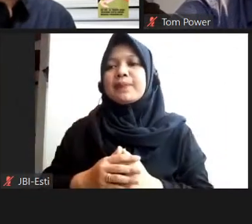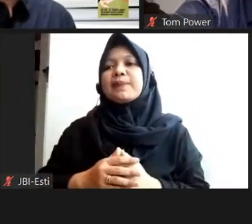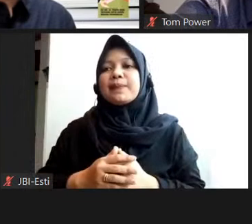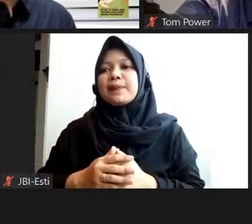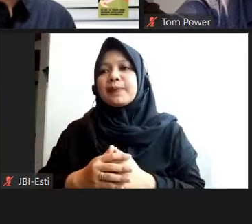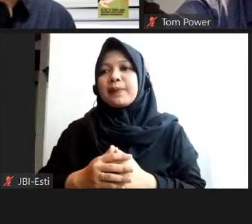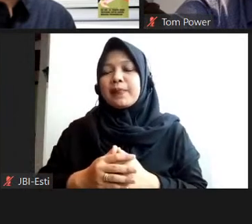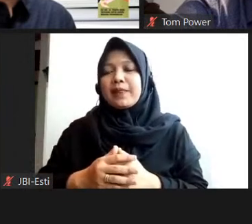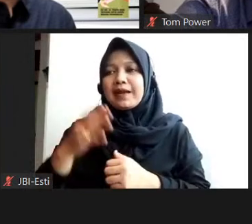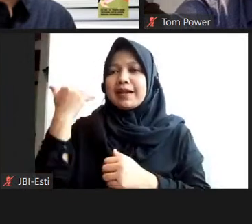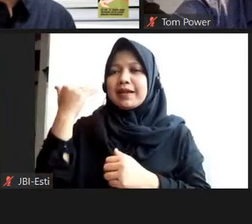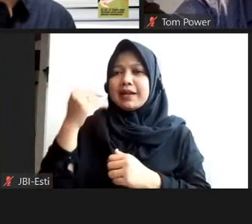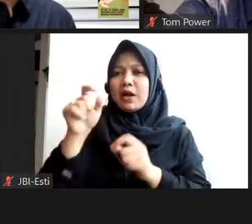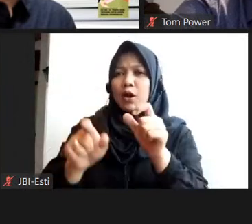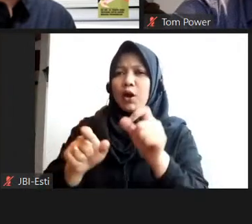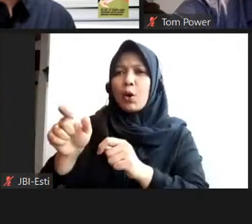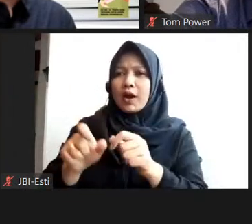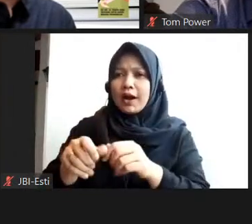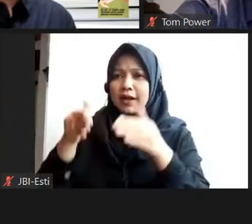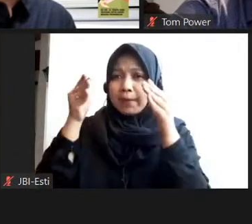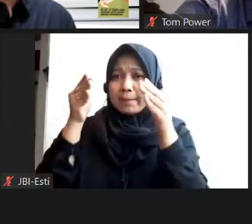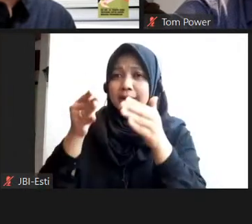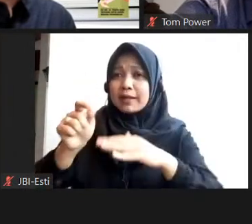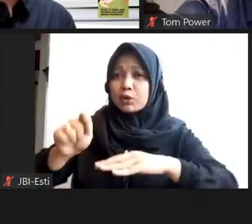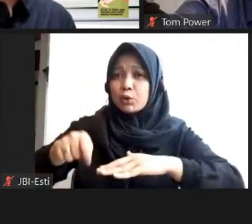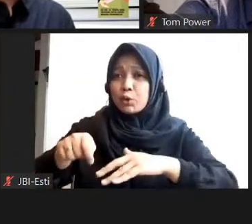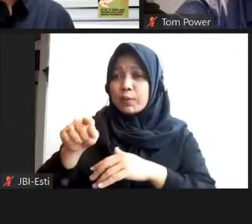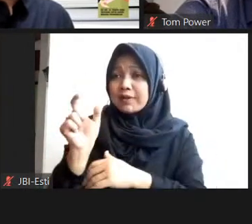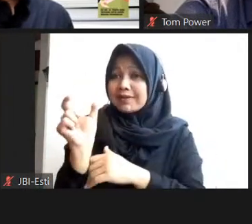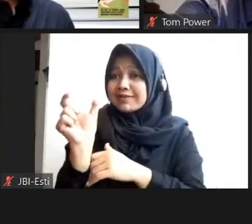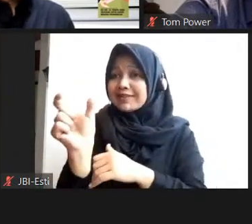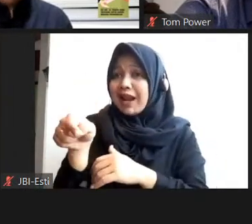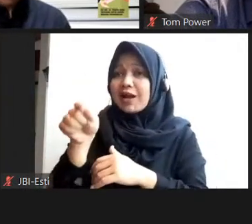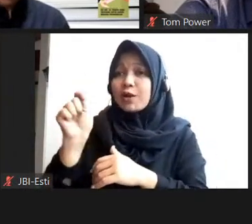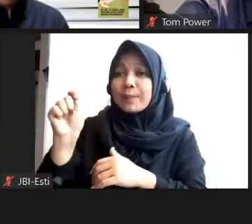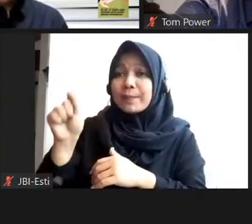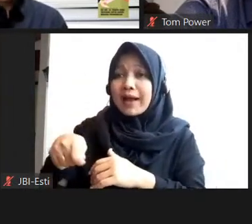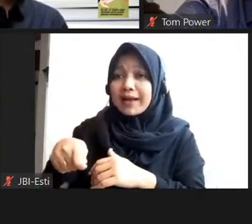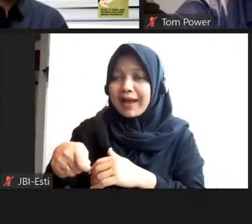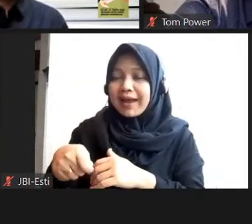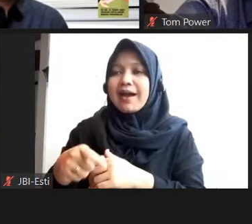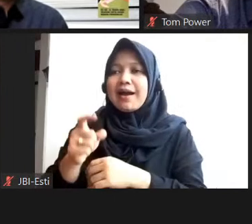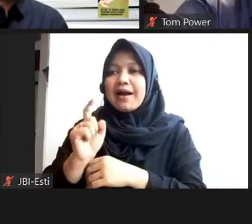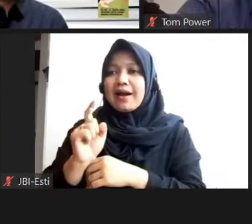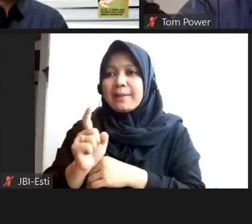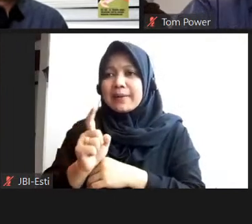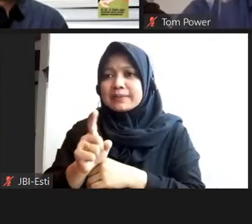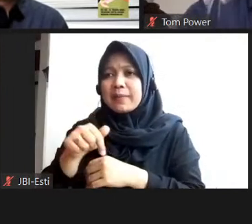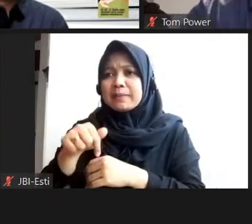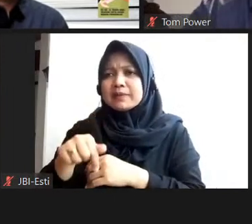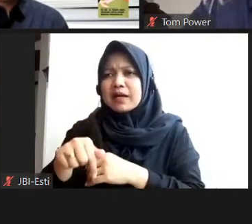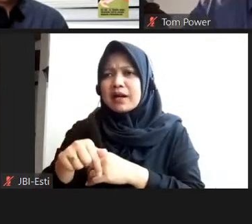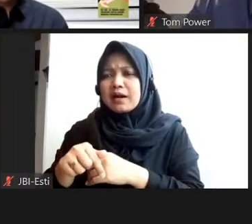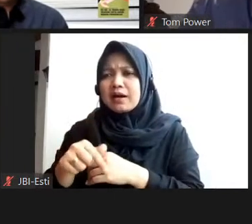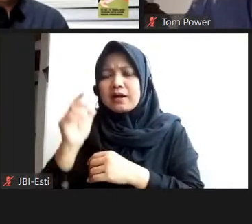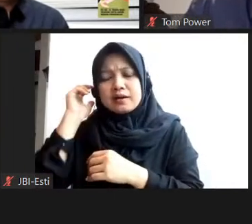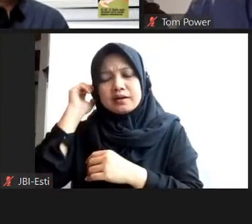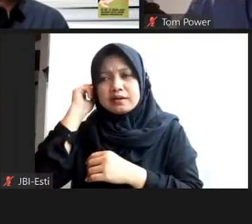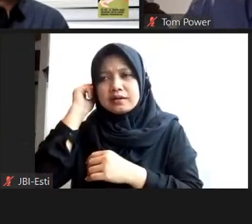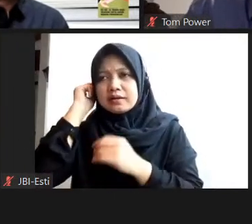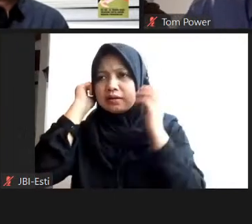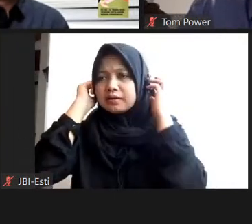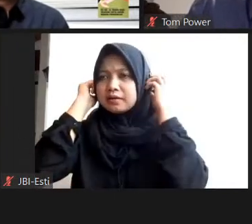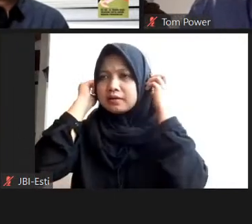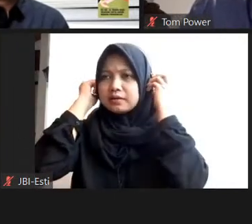pemerhati hukum, mereka memakai istilah ini bahwa di sekarang ini terjadi bukan rule of law,